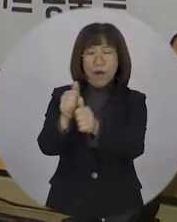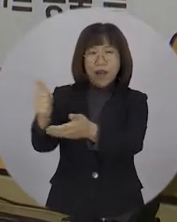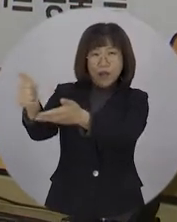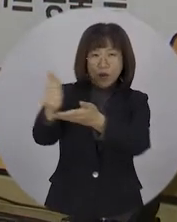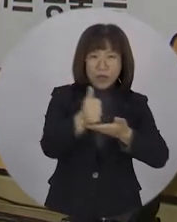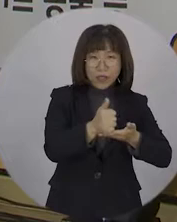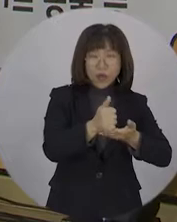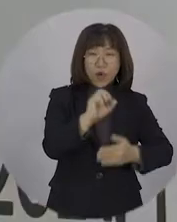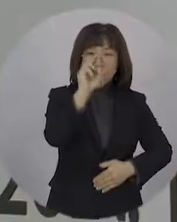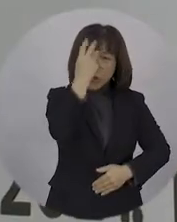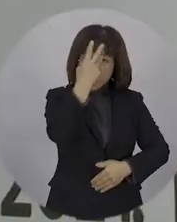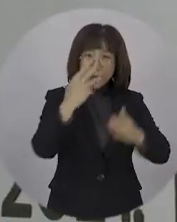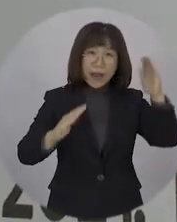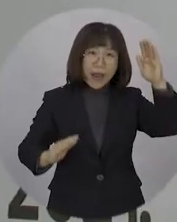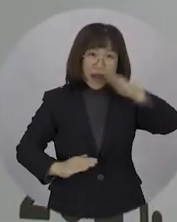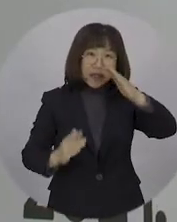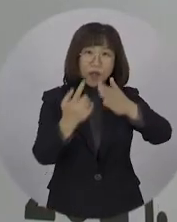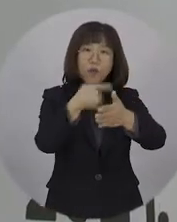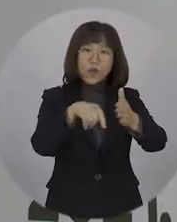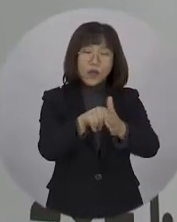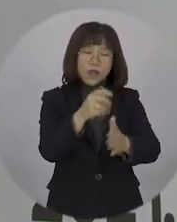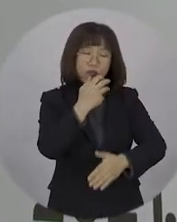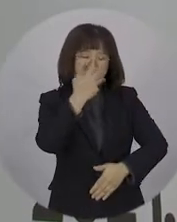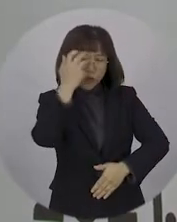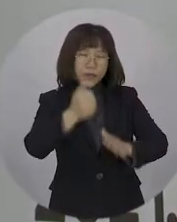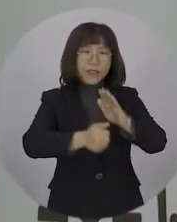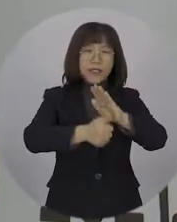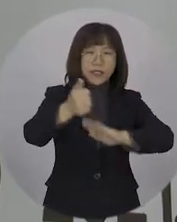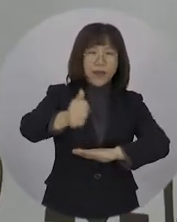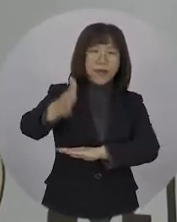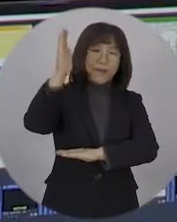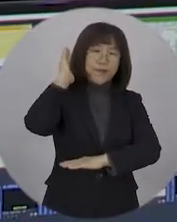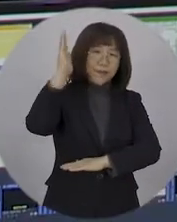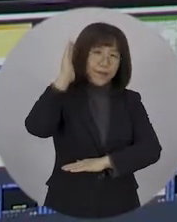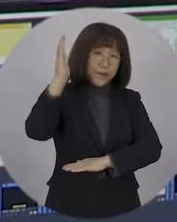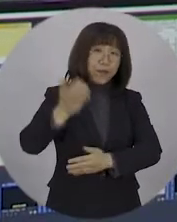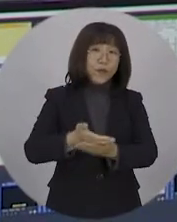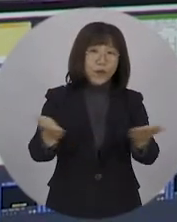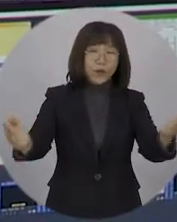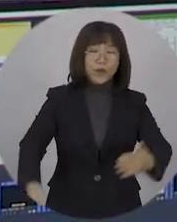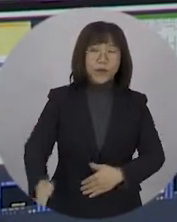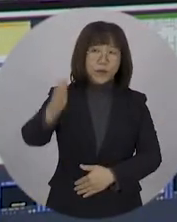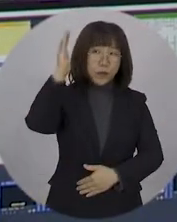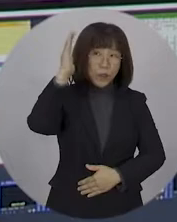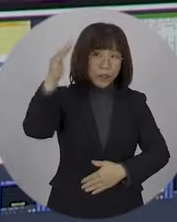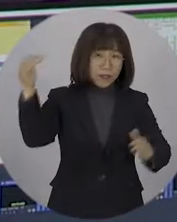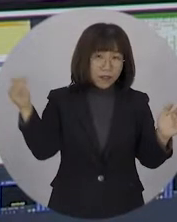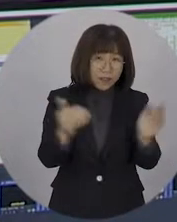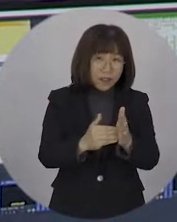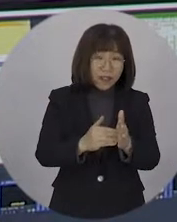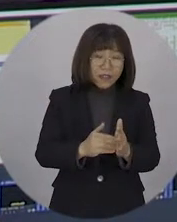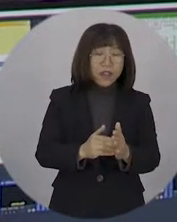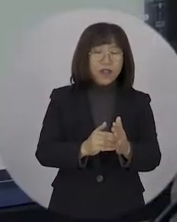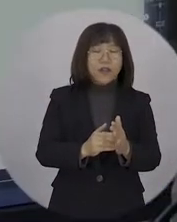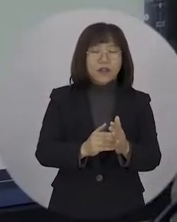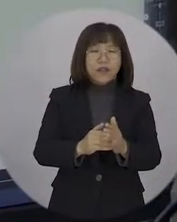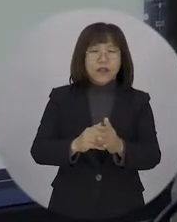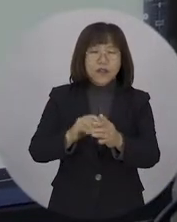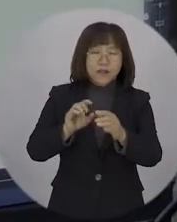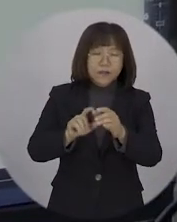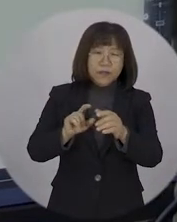나와 고3 청소년들에게 꿈과 희망의 메시지를 전했습니다. 강연 후에는 실시간 댓글을